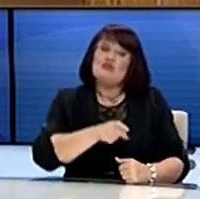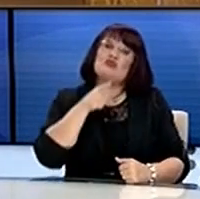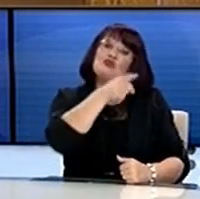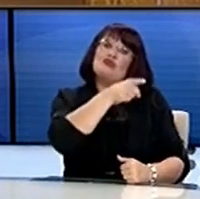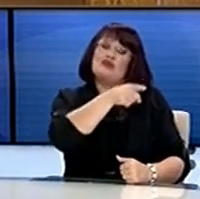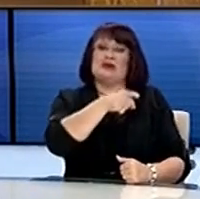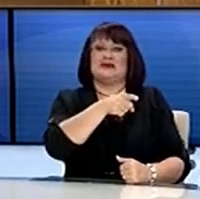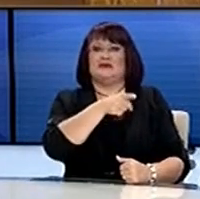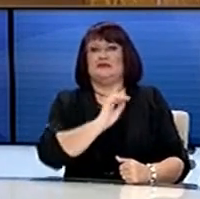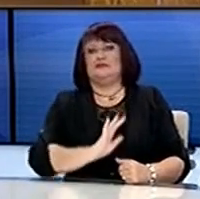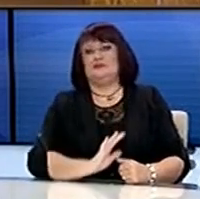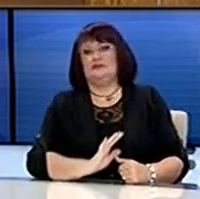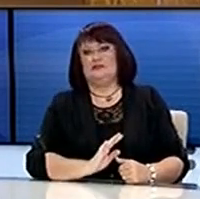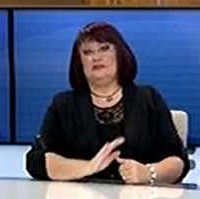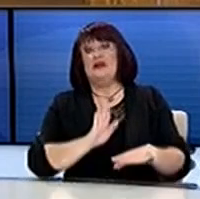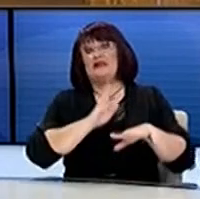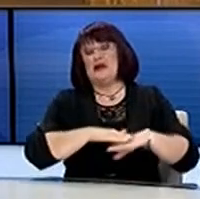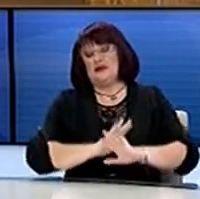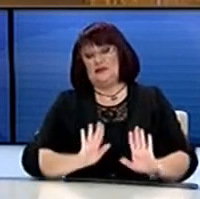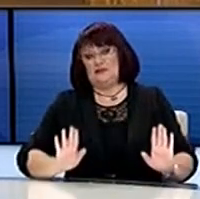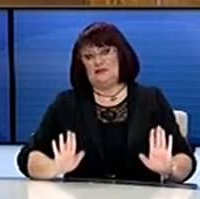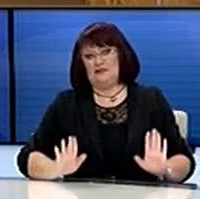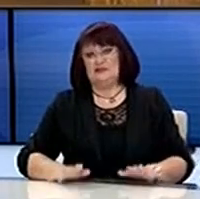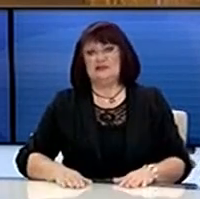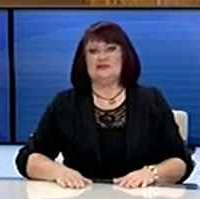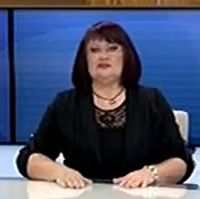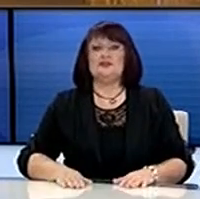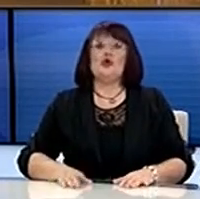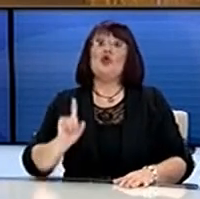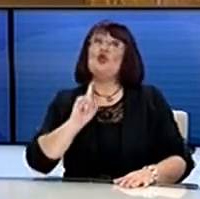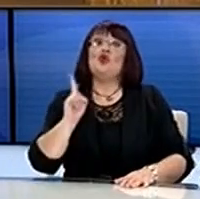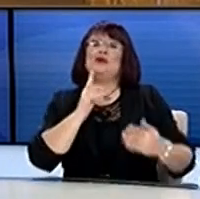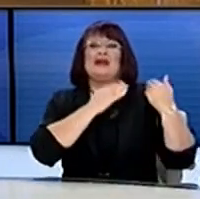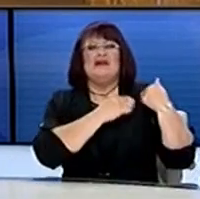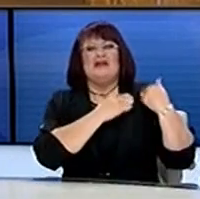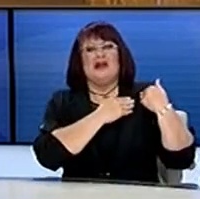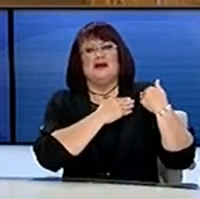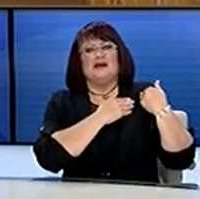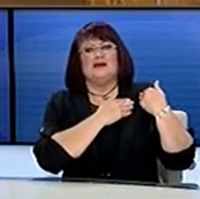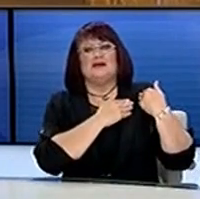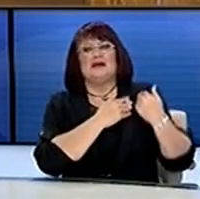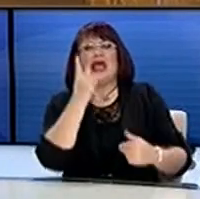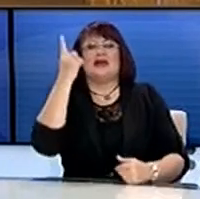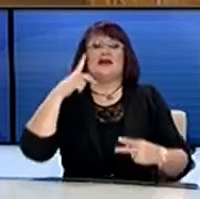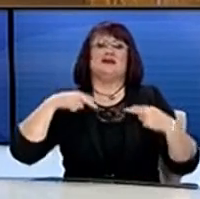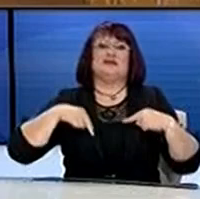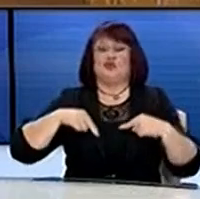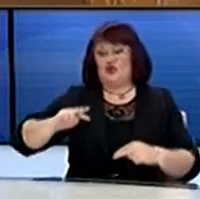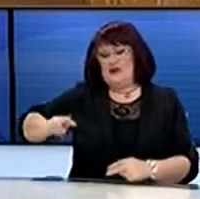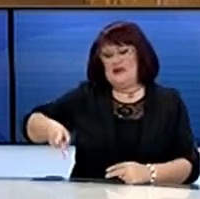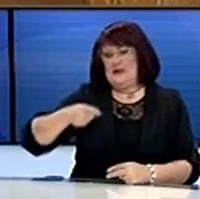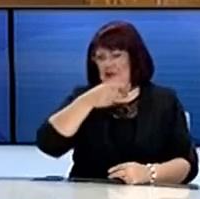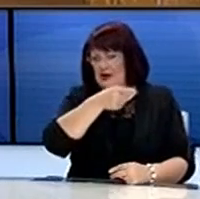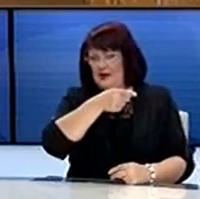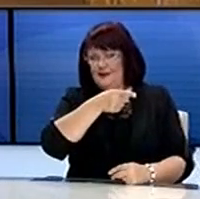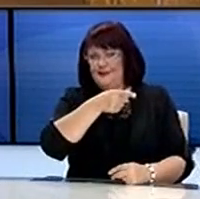Μητσοτάκη. Δεν είναι ευθύνη ούτε του ενός υπουργού σας που κάθεται δίπλα